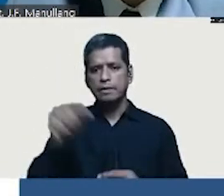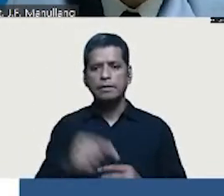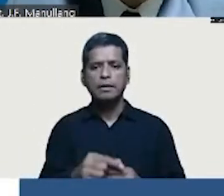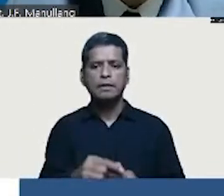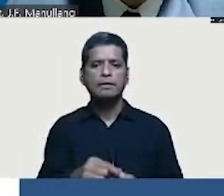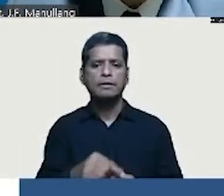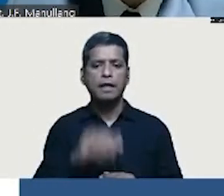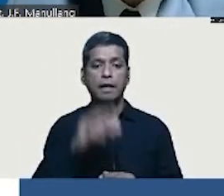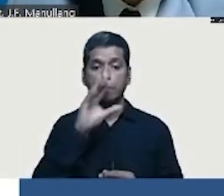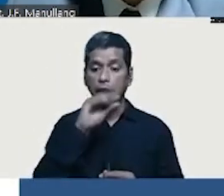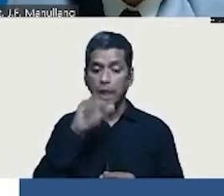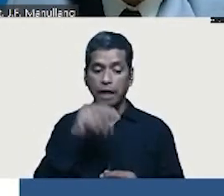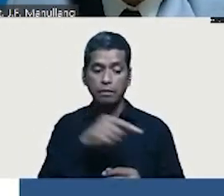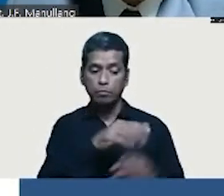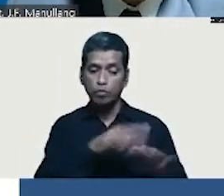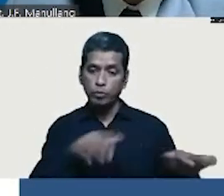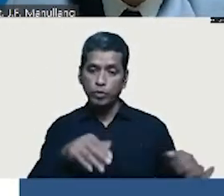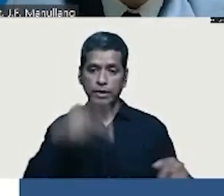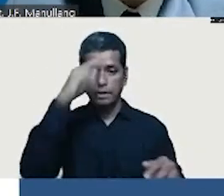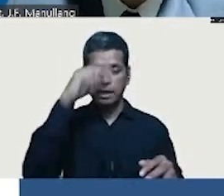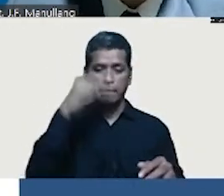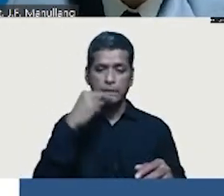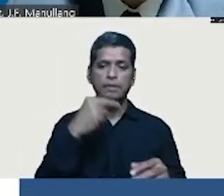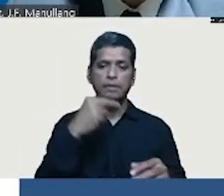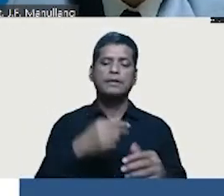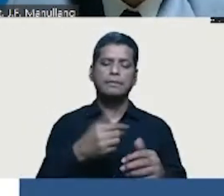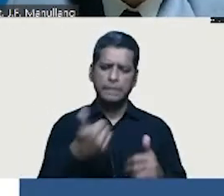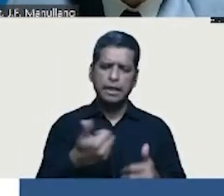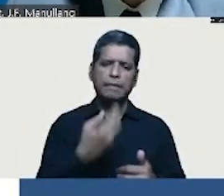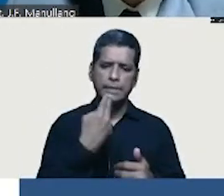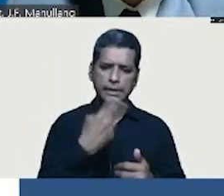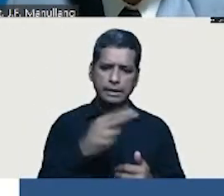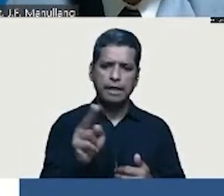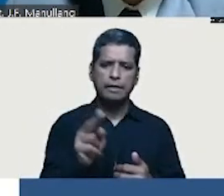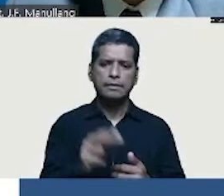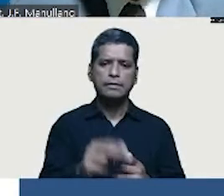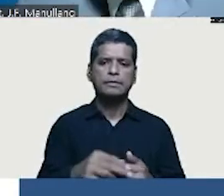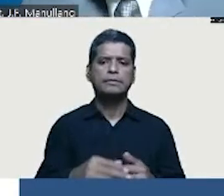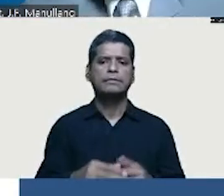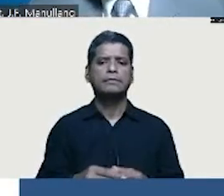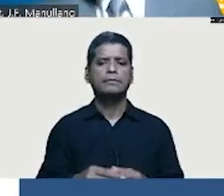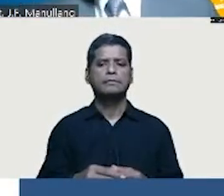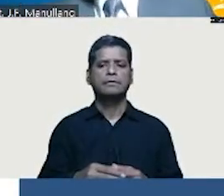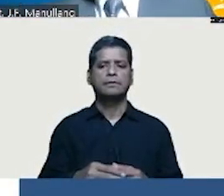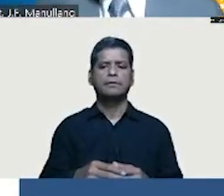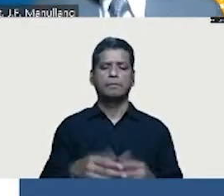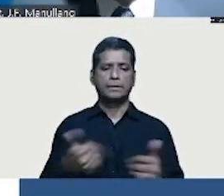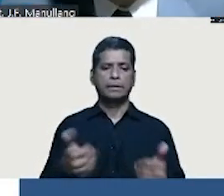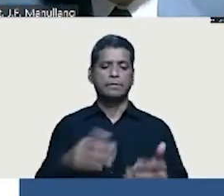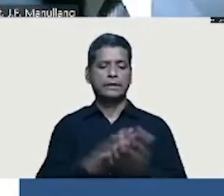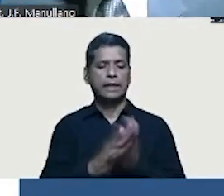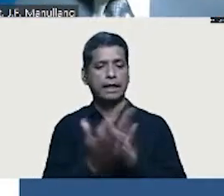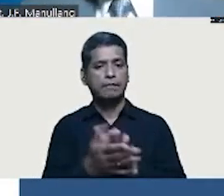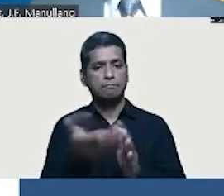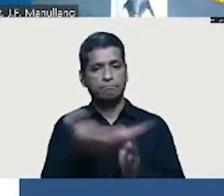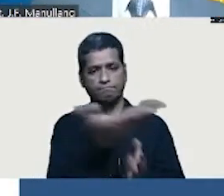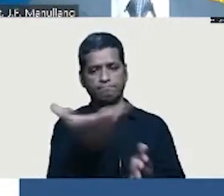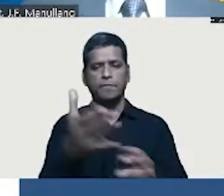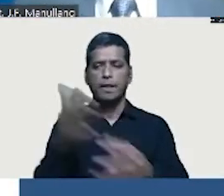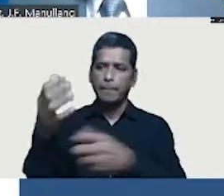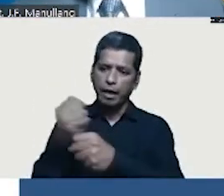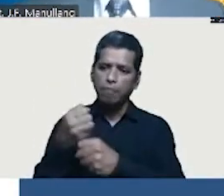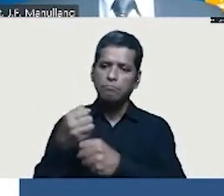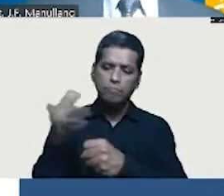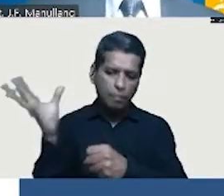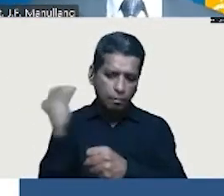dapat dipercaya dapat diandalkan dan bisa dipegang oleh karena itu tidak pernah